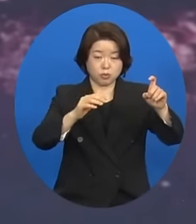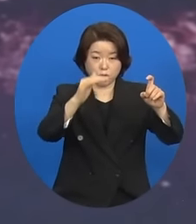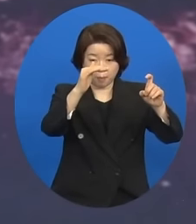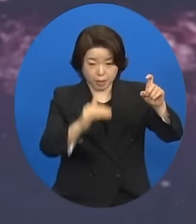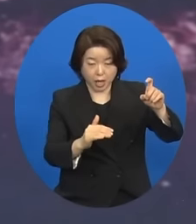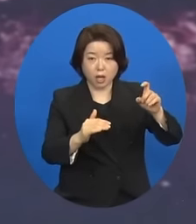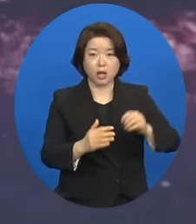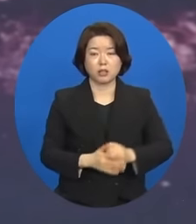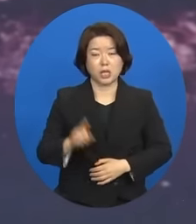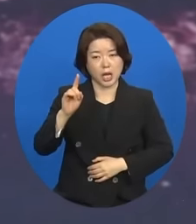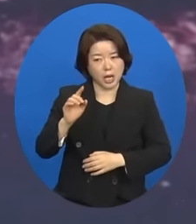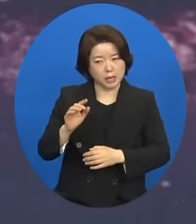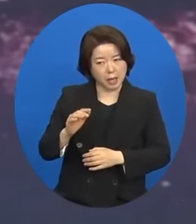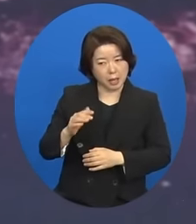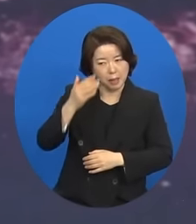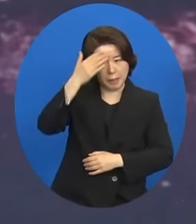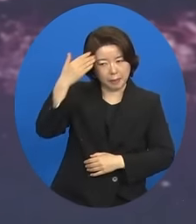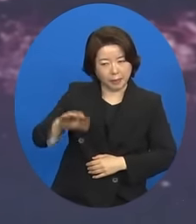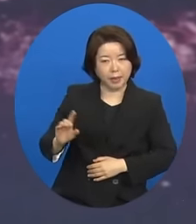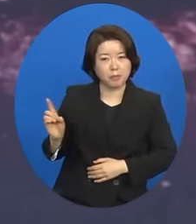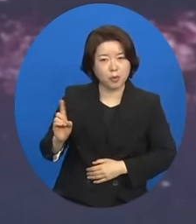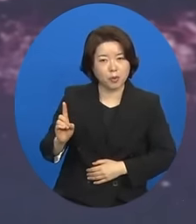위안이 될 수